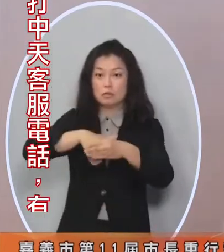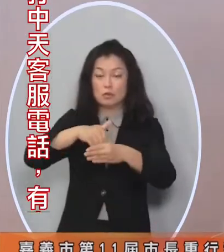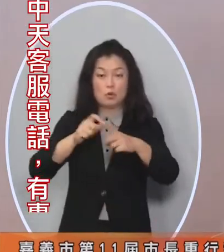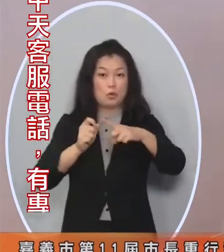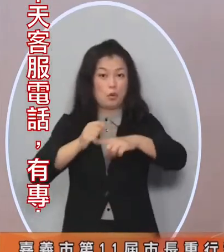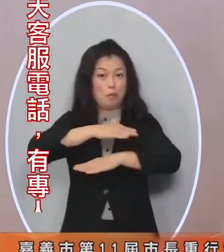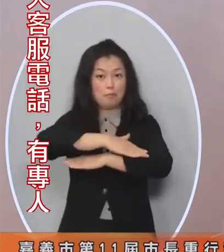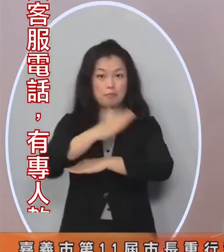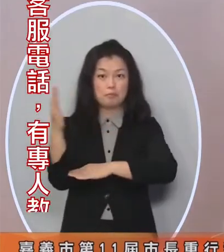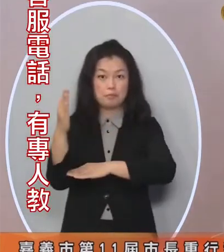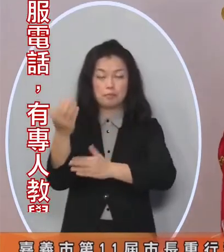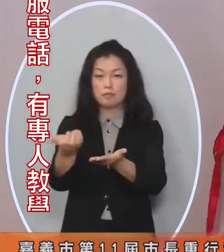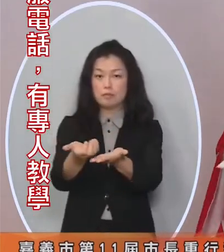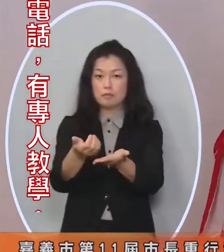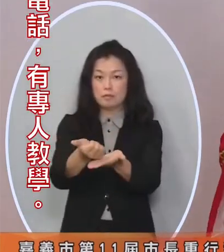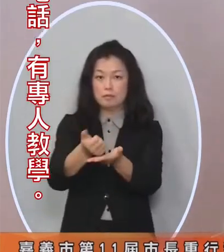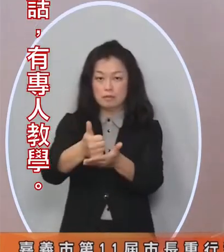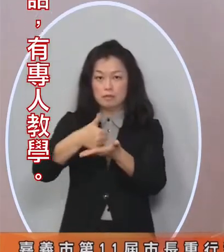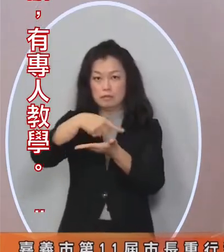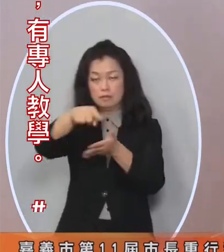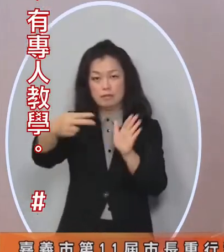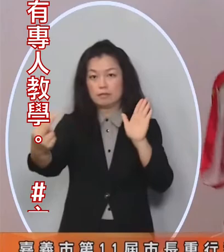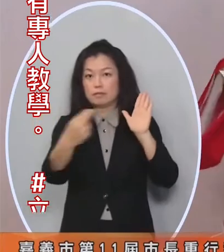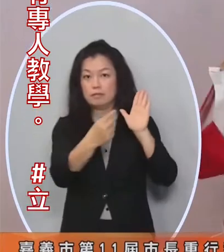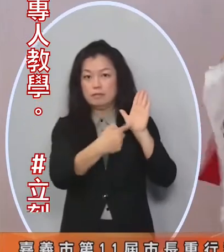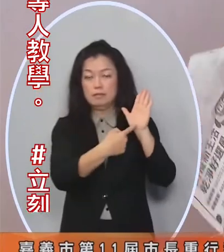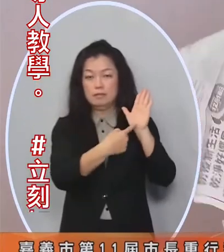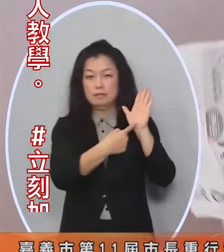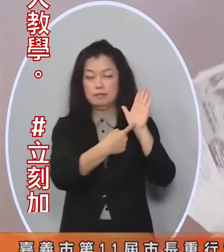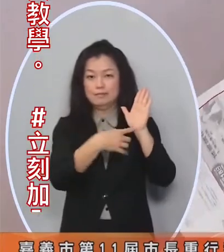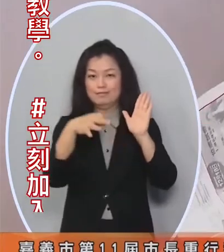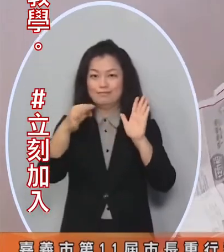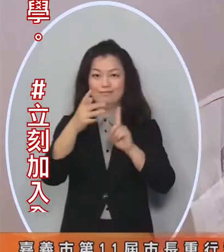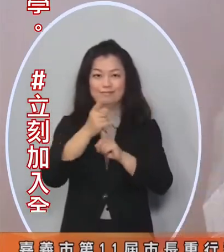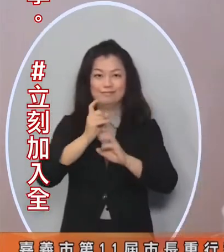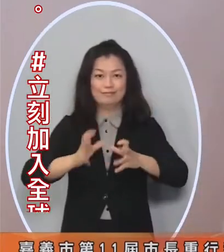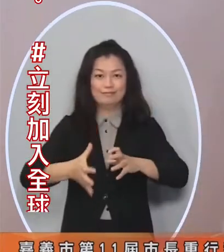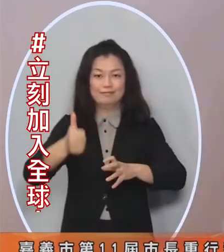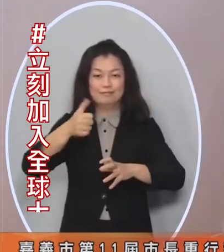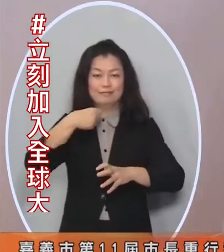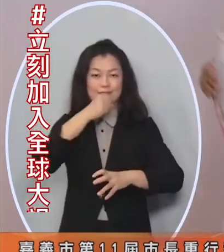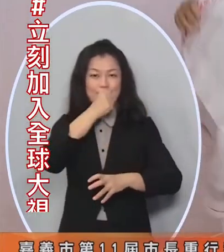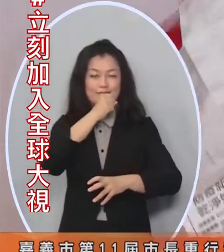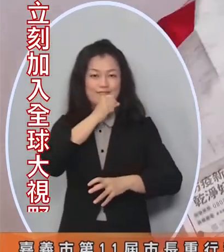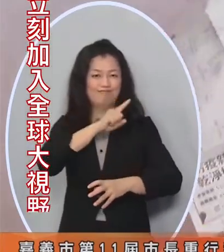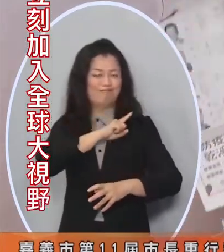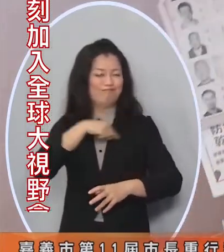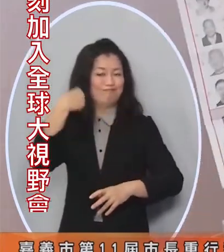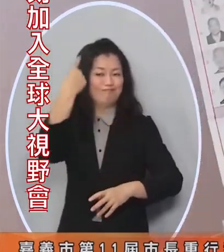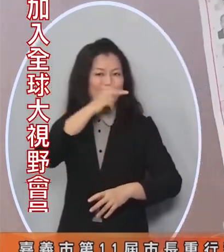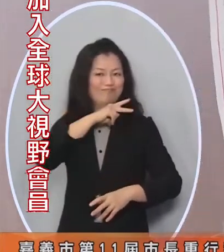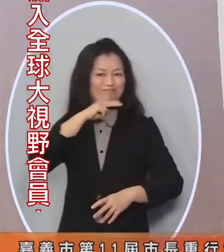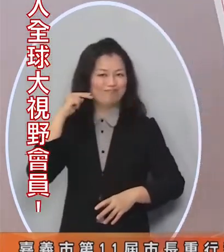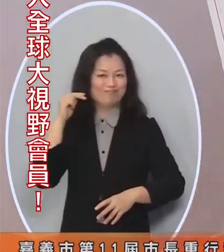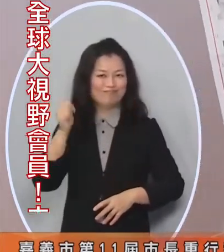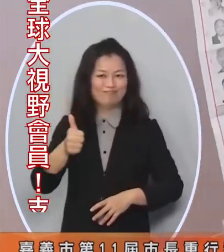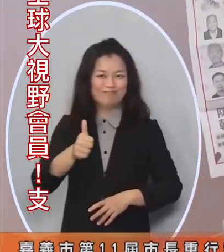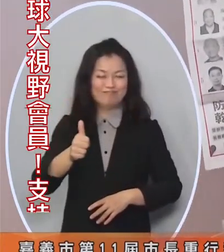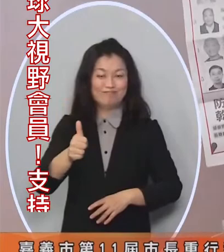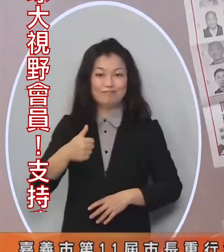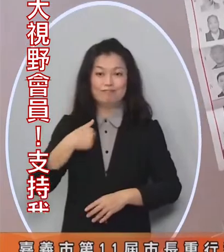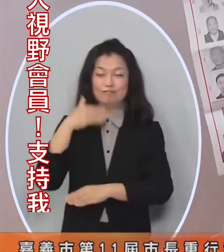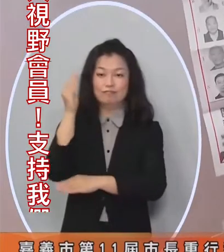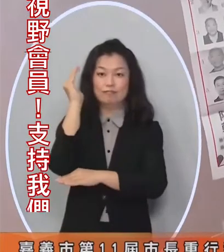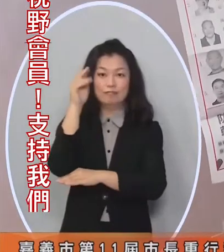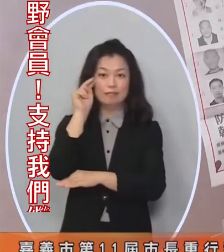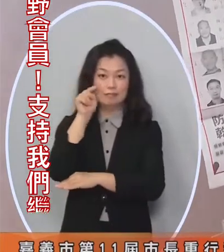看，选举公报，我们看到了财神总统，台湾第一美男子。我的政见